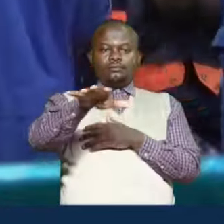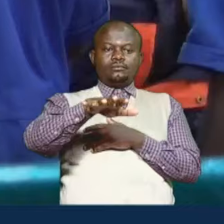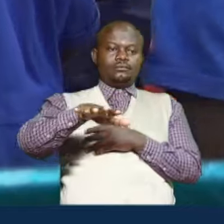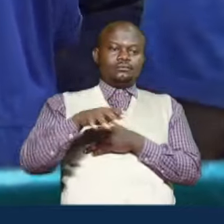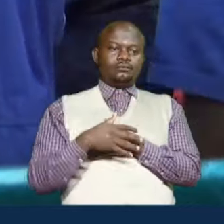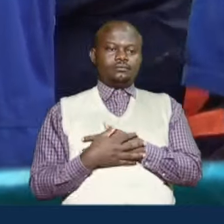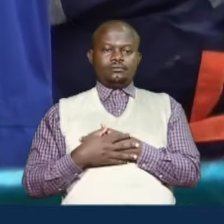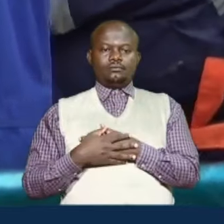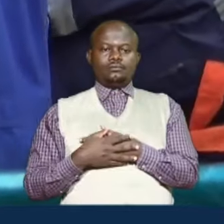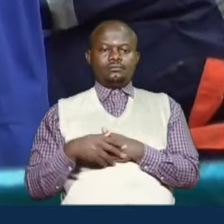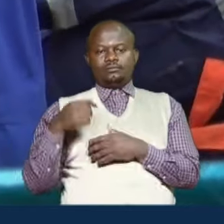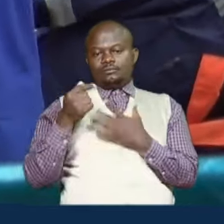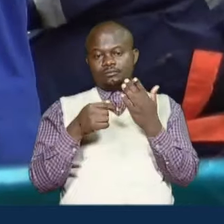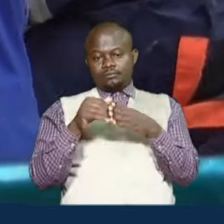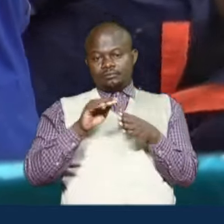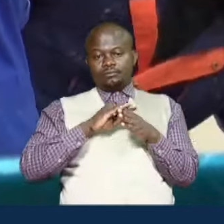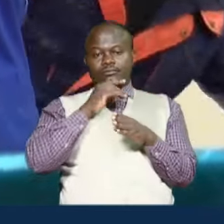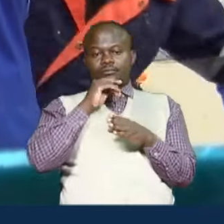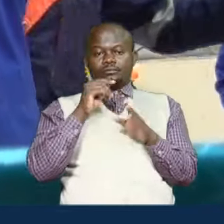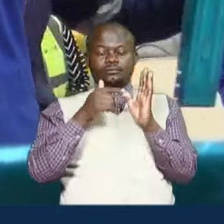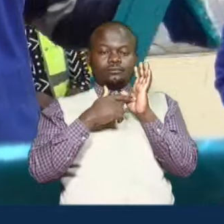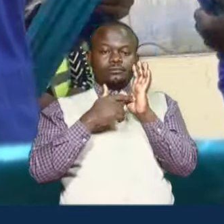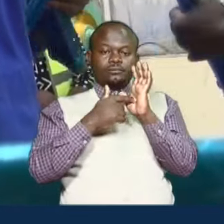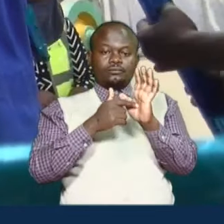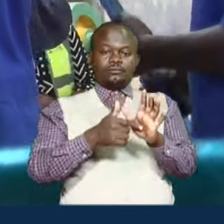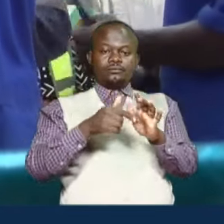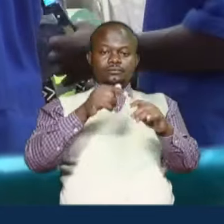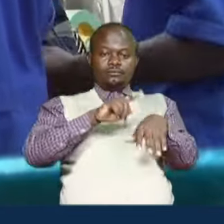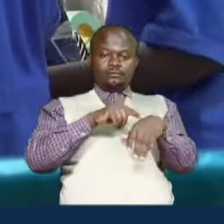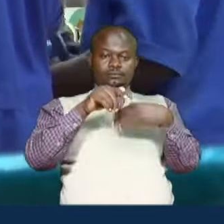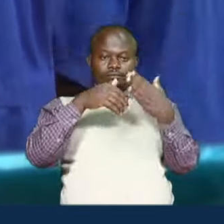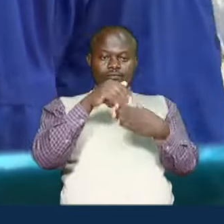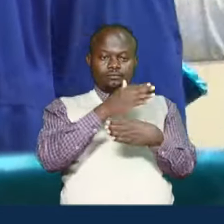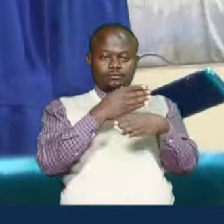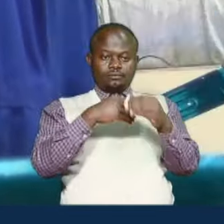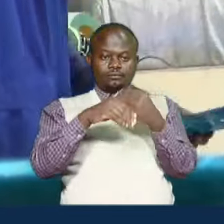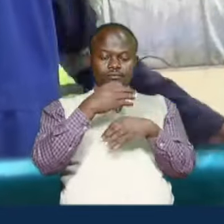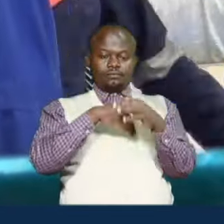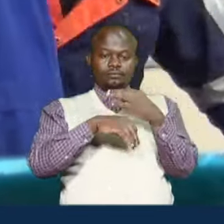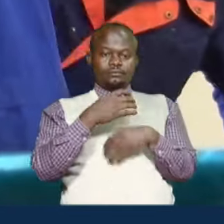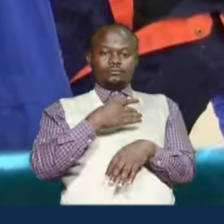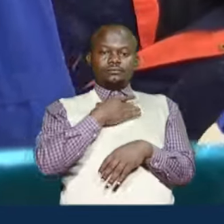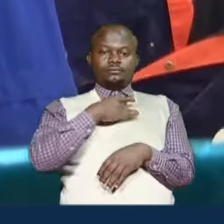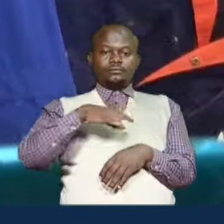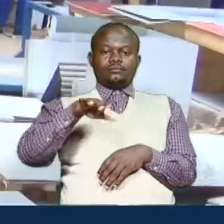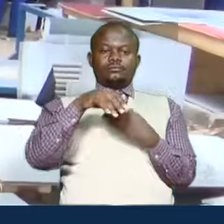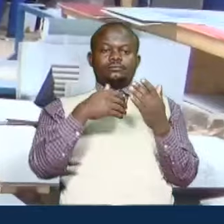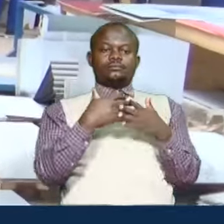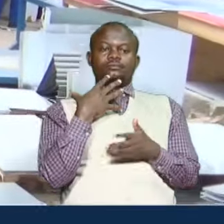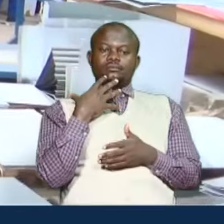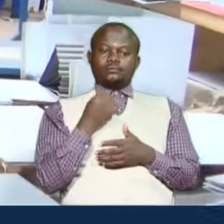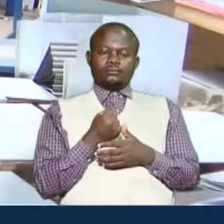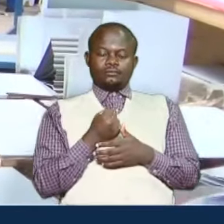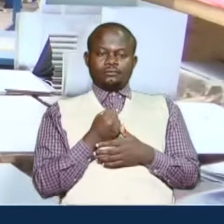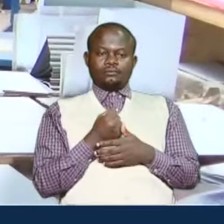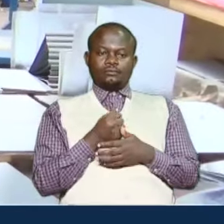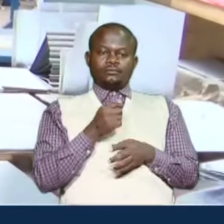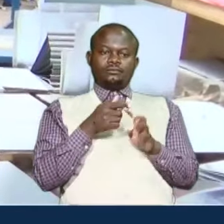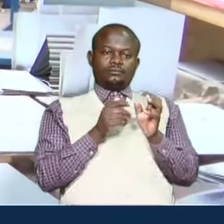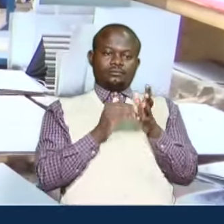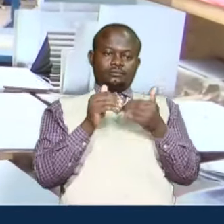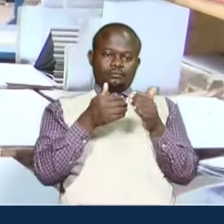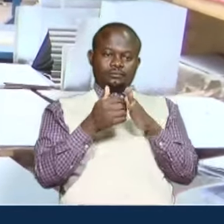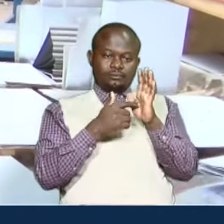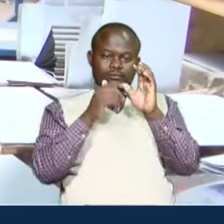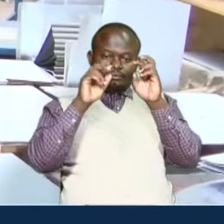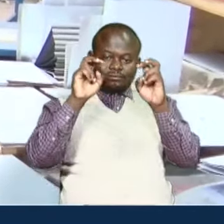cy'inganda. Ibi aba bashoramari babigaragaje ubwo Minisitiri w'Ubucuruzi n'Inganda yasuraga iki cyanya kuri uyu wa gatanu. Icyakora